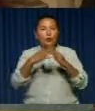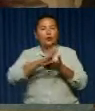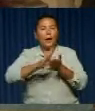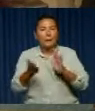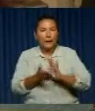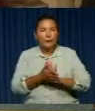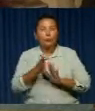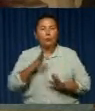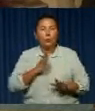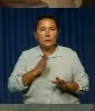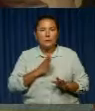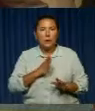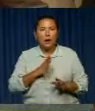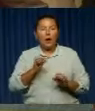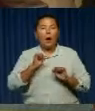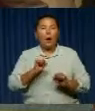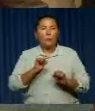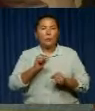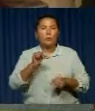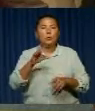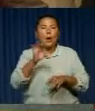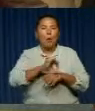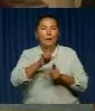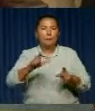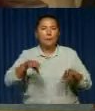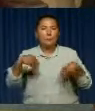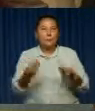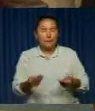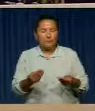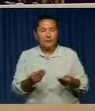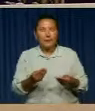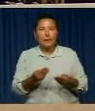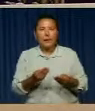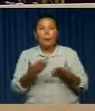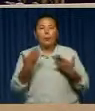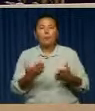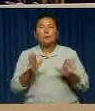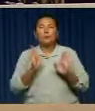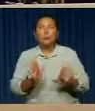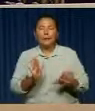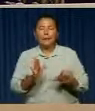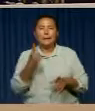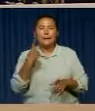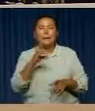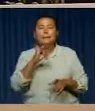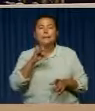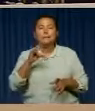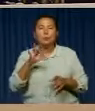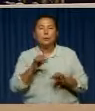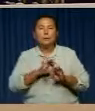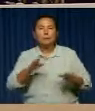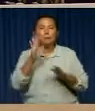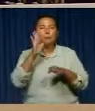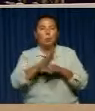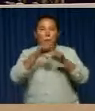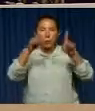болғанда да жаңағындай созылып қауіпті топтағы науқастарға беруіміз керек. Асқындырып алмау үшін. Онда да тек қана бір ғана антибиотик, мен айта кетем, протоколда